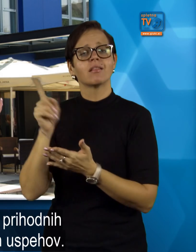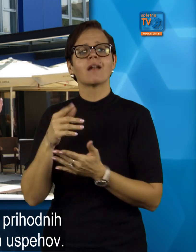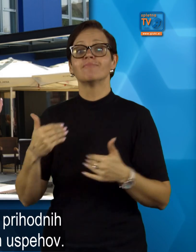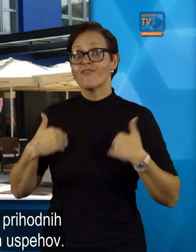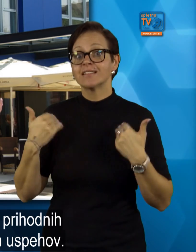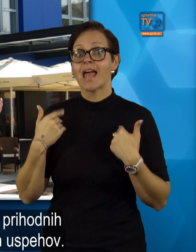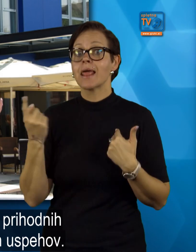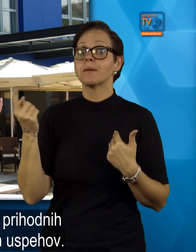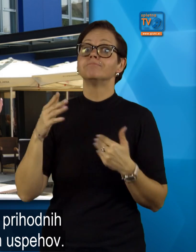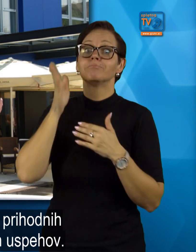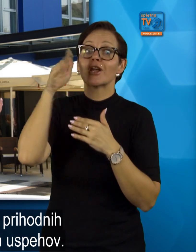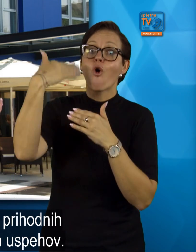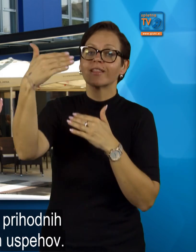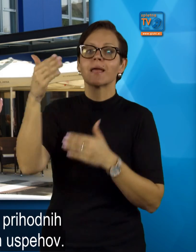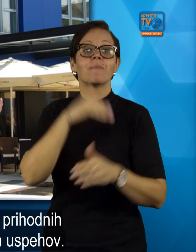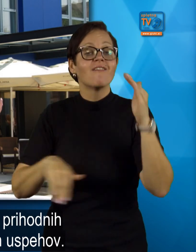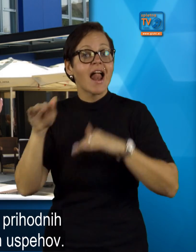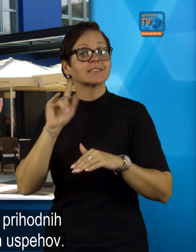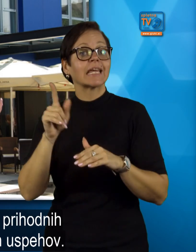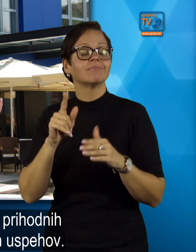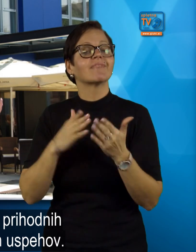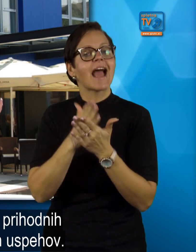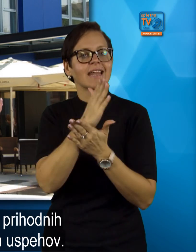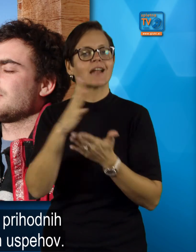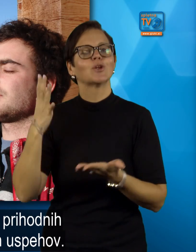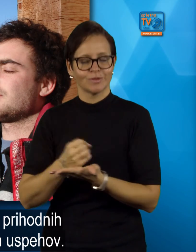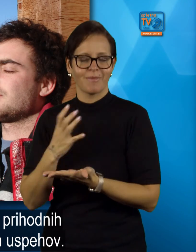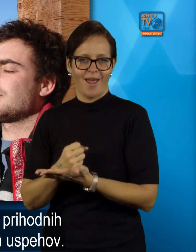veseli prihodnjih plavalskih in kariernih uspehov.